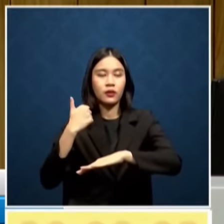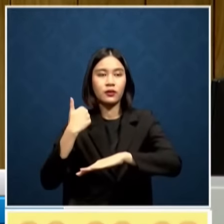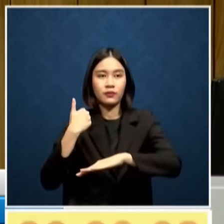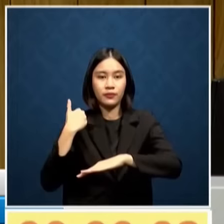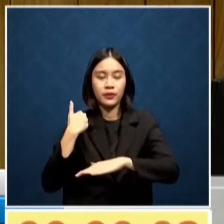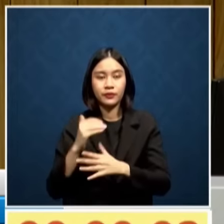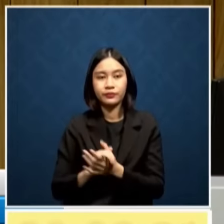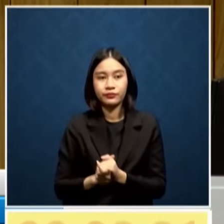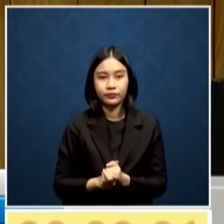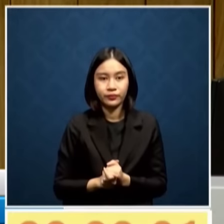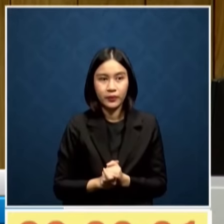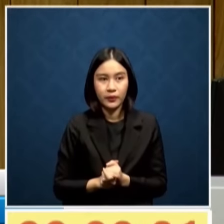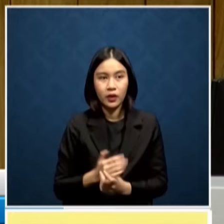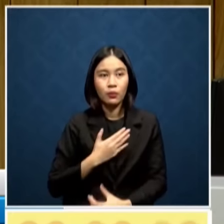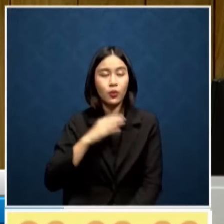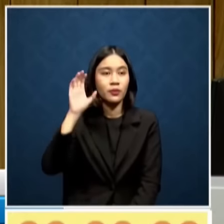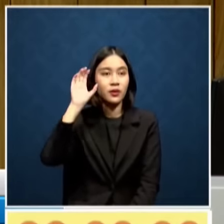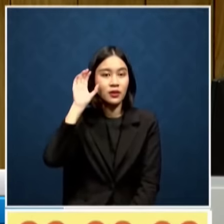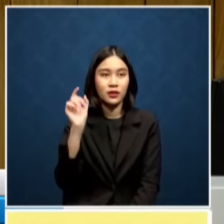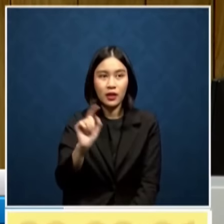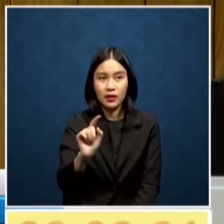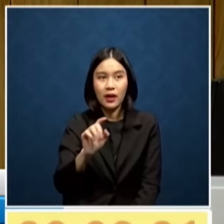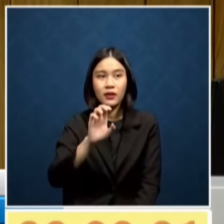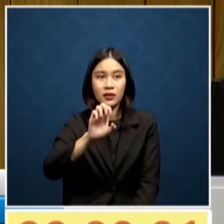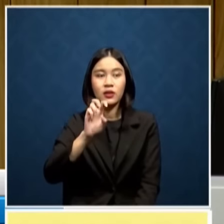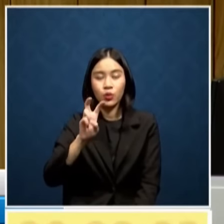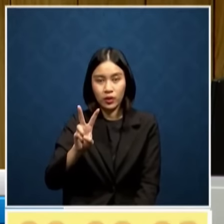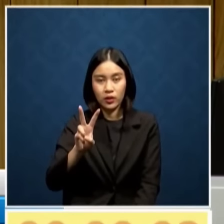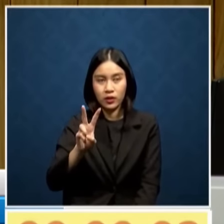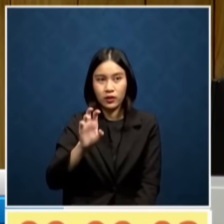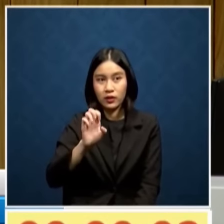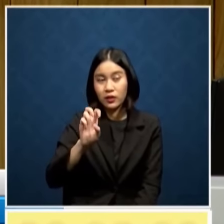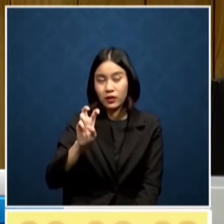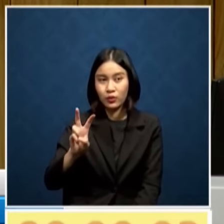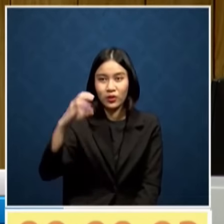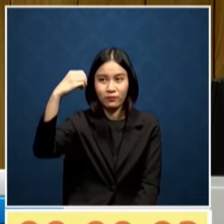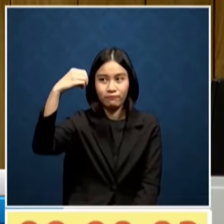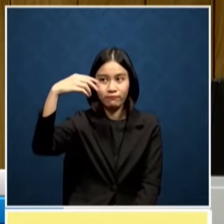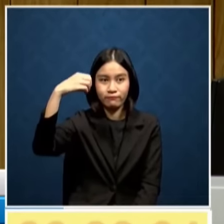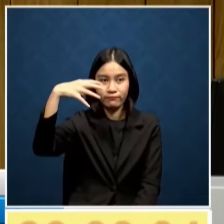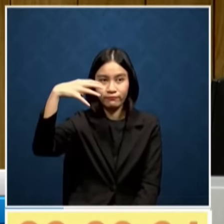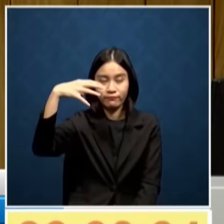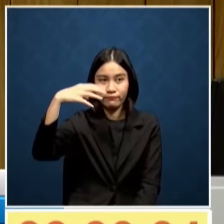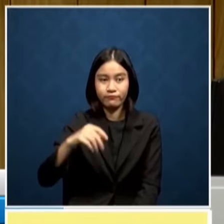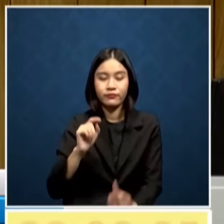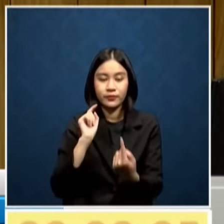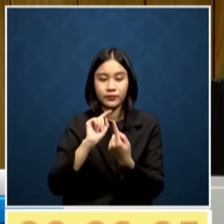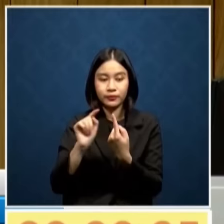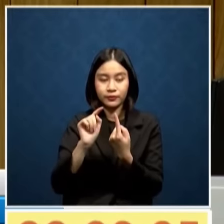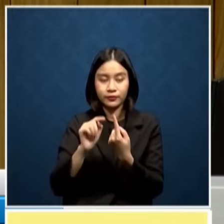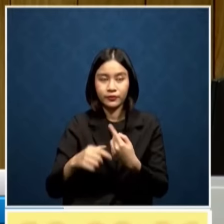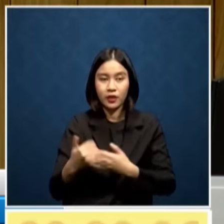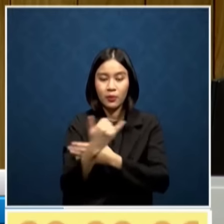หลายเรื่องนะครับแล้วผมเชื่อว่า EV เองก็เป็นเรื่องที่ทางประเทศ